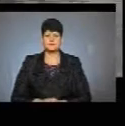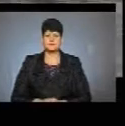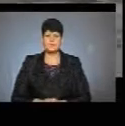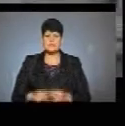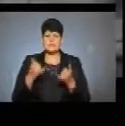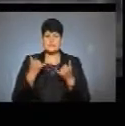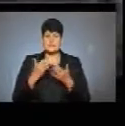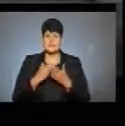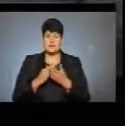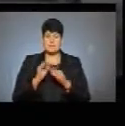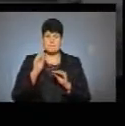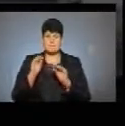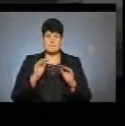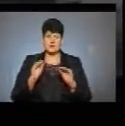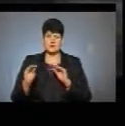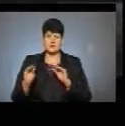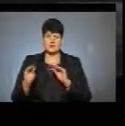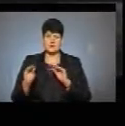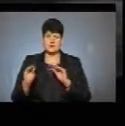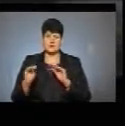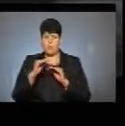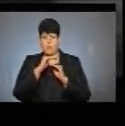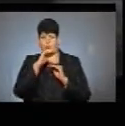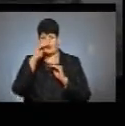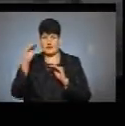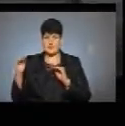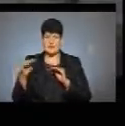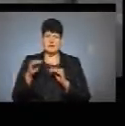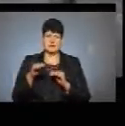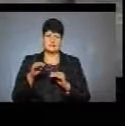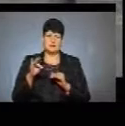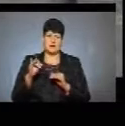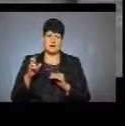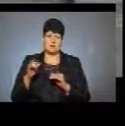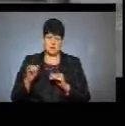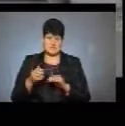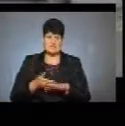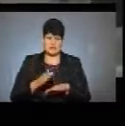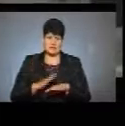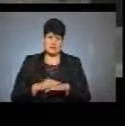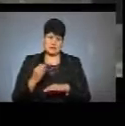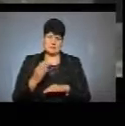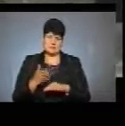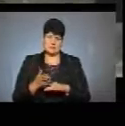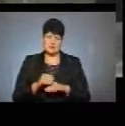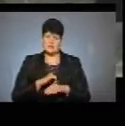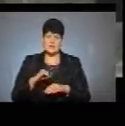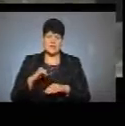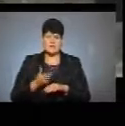Зараз іде монтаж ферм, покриття трибун. Досить складне, але цікаве.